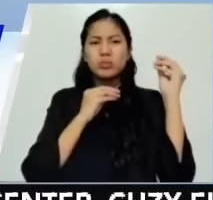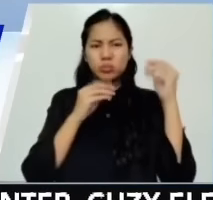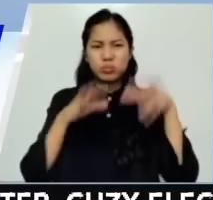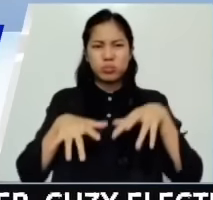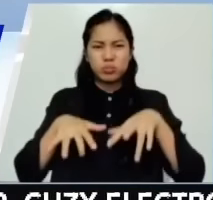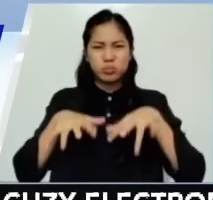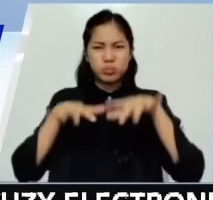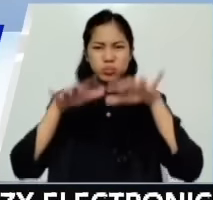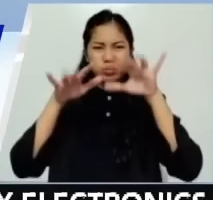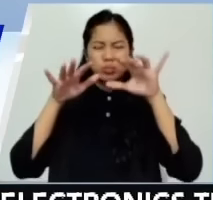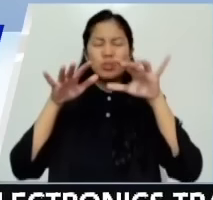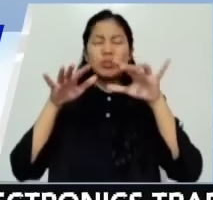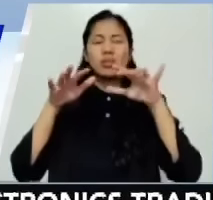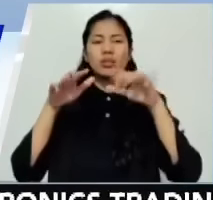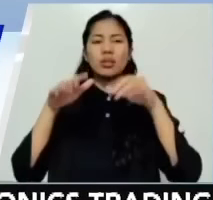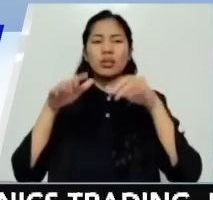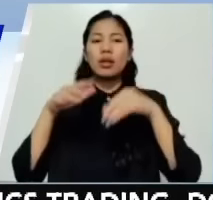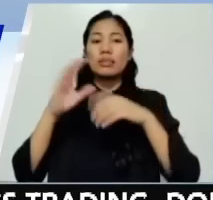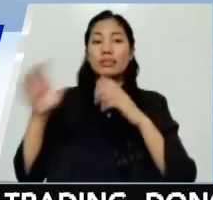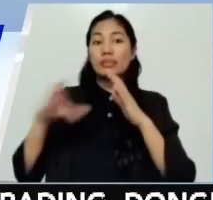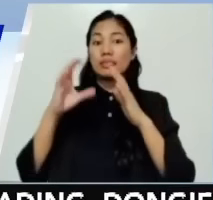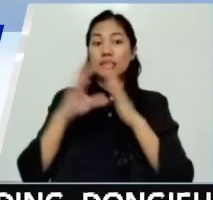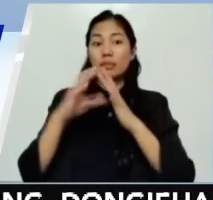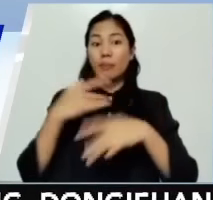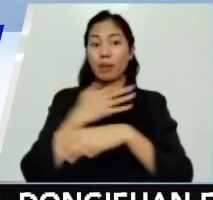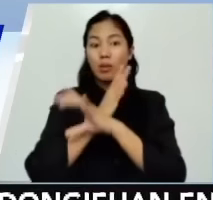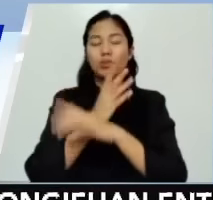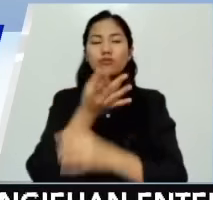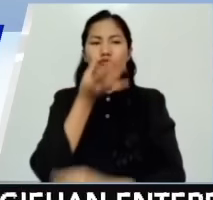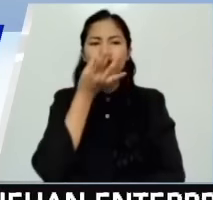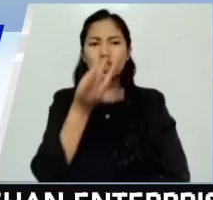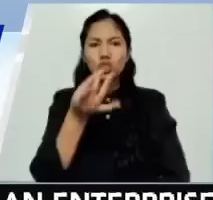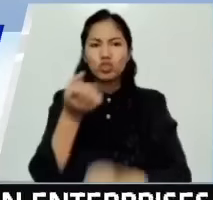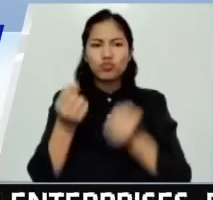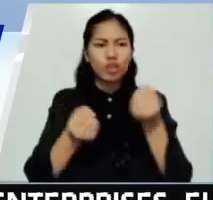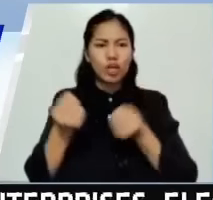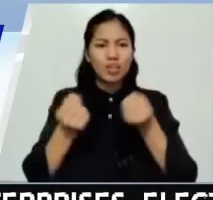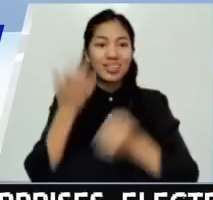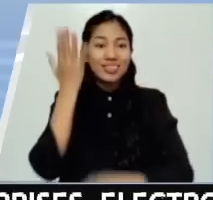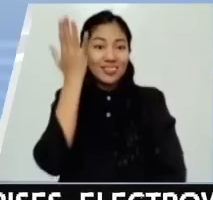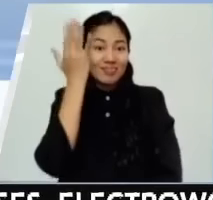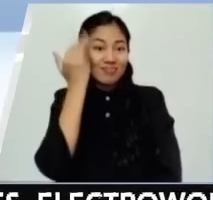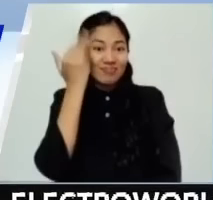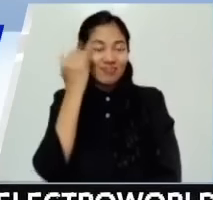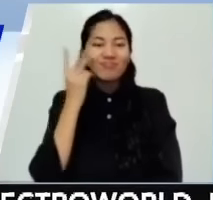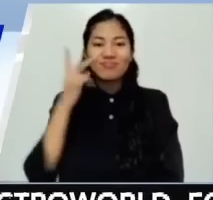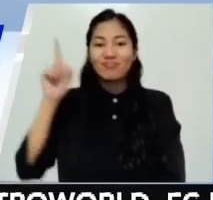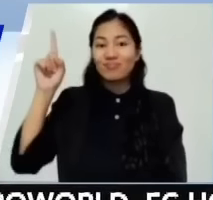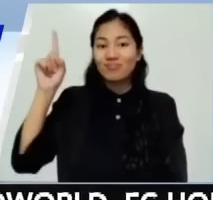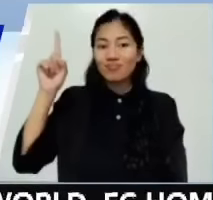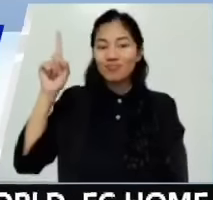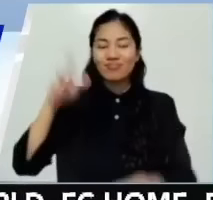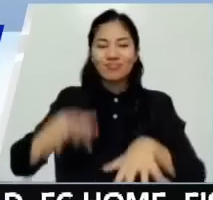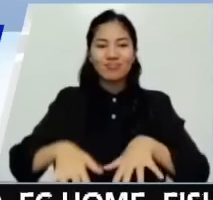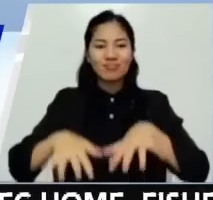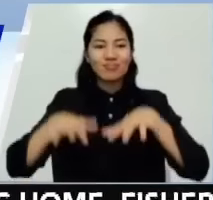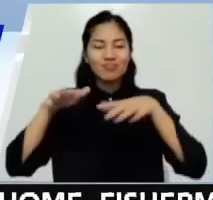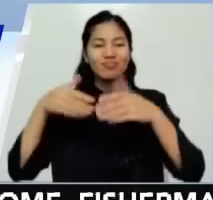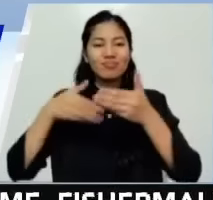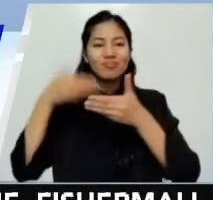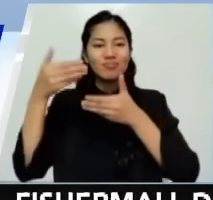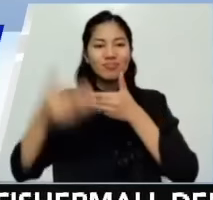mas kaunti ang dumaraan na sasakyan dahil sa lampas gutter na taas ng tubig. Sa Davao Oriental, ilang tulay ang